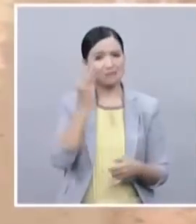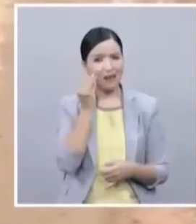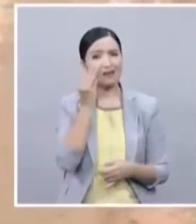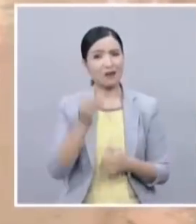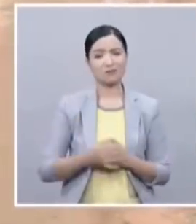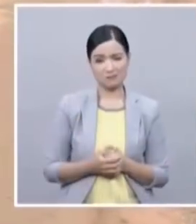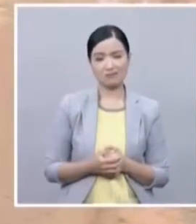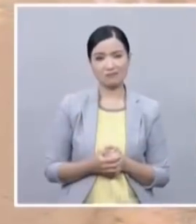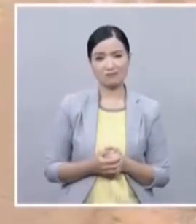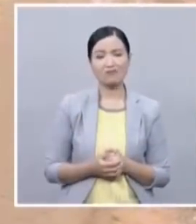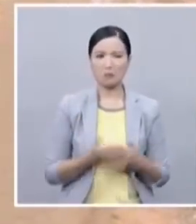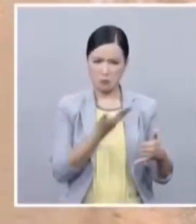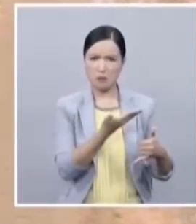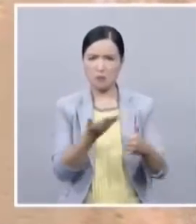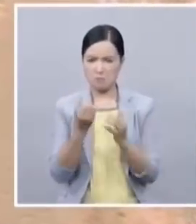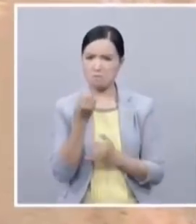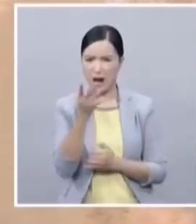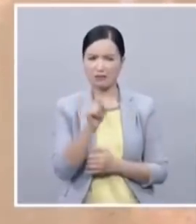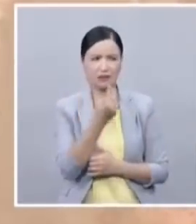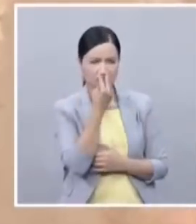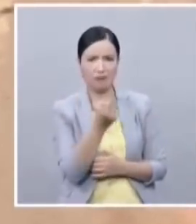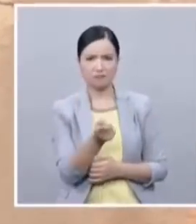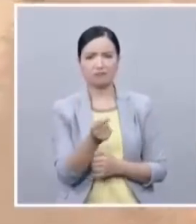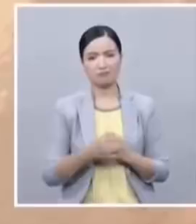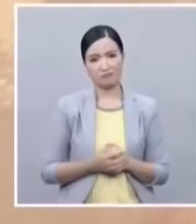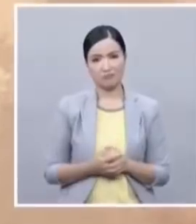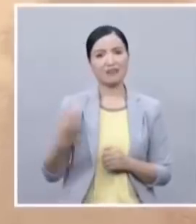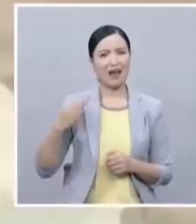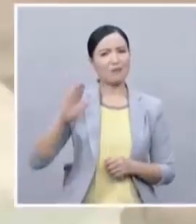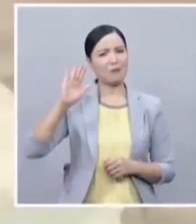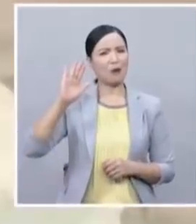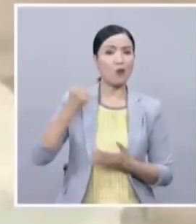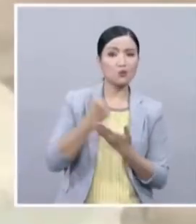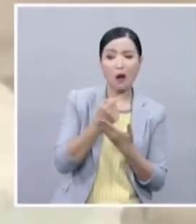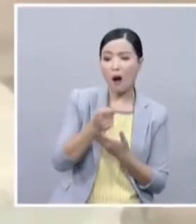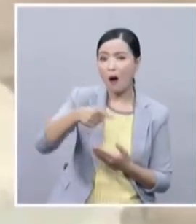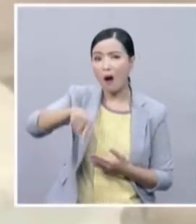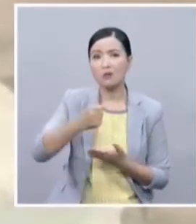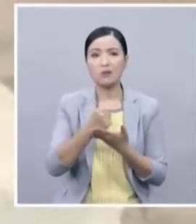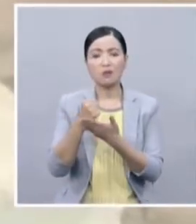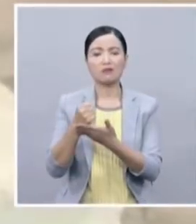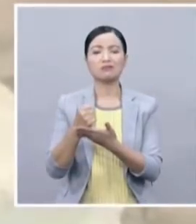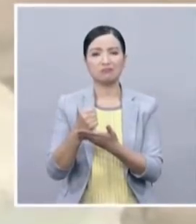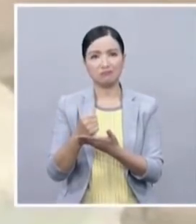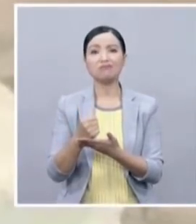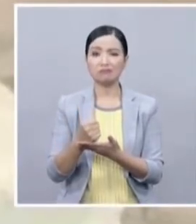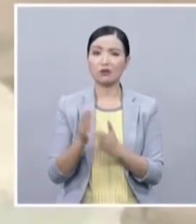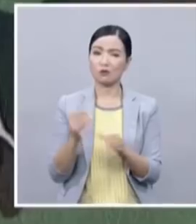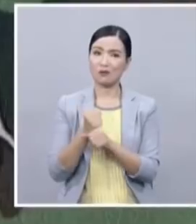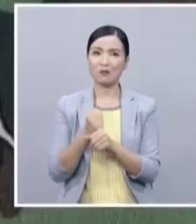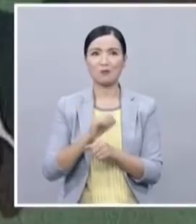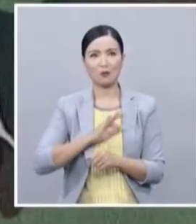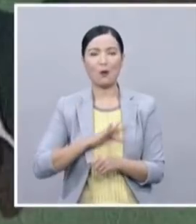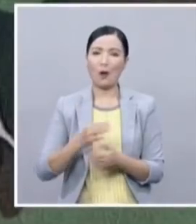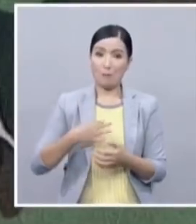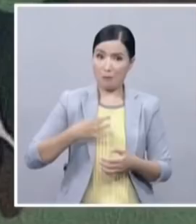ครับหลายคนหลายท่านที่เห็นเจ้าที่เขามีความพอใจก็คือ